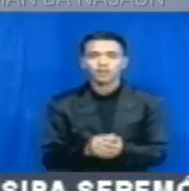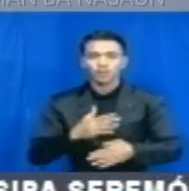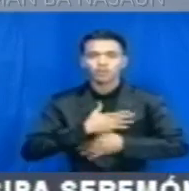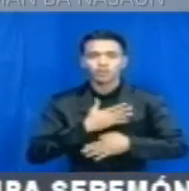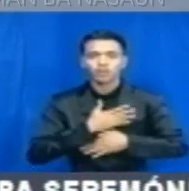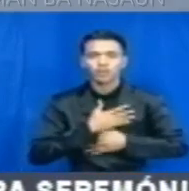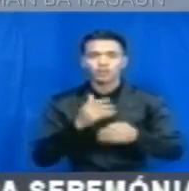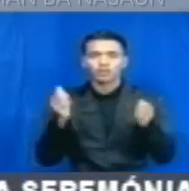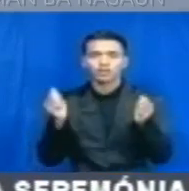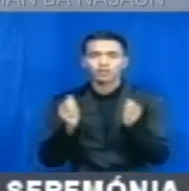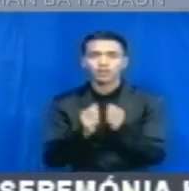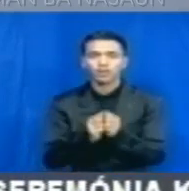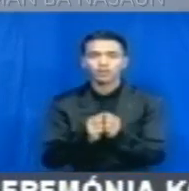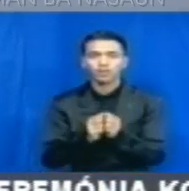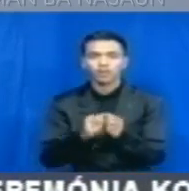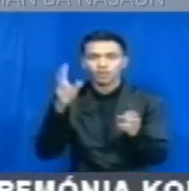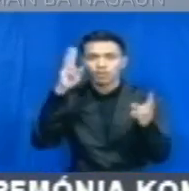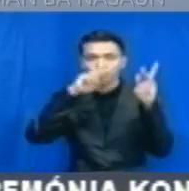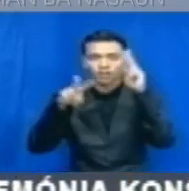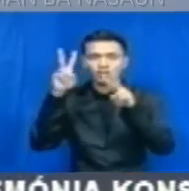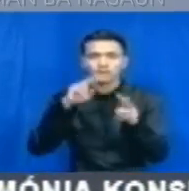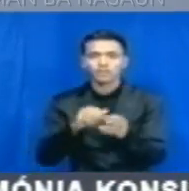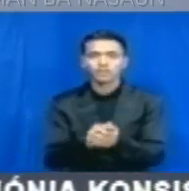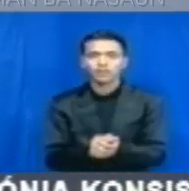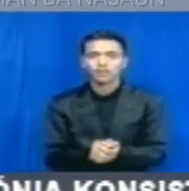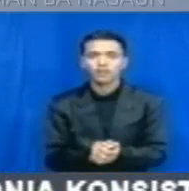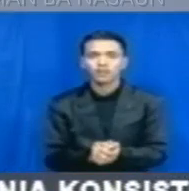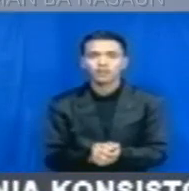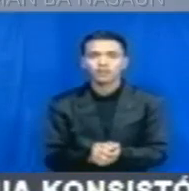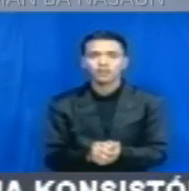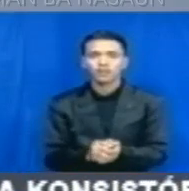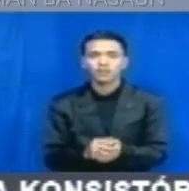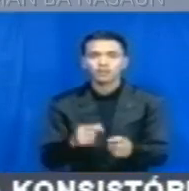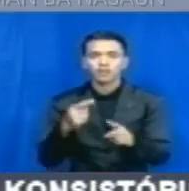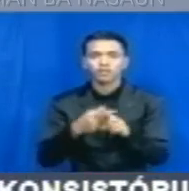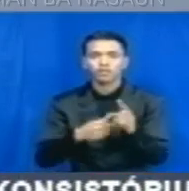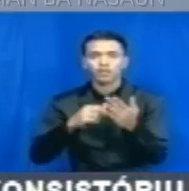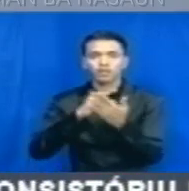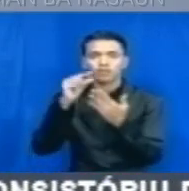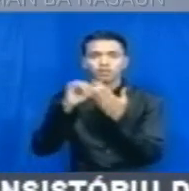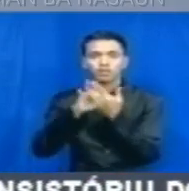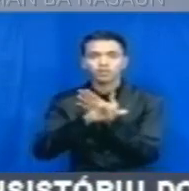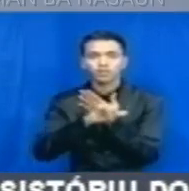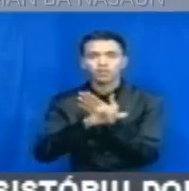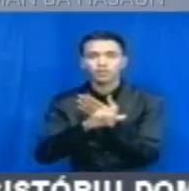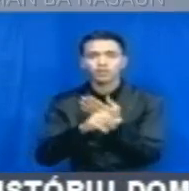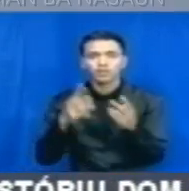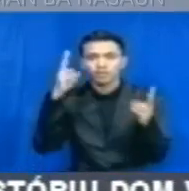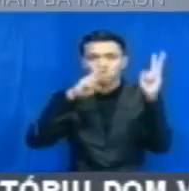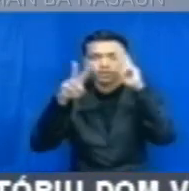senang atas rencana kunjungan besok karena bulan Juli kemarin telah ada kunjungan